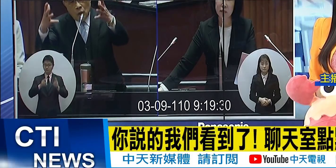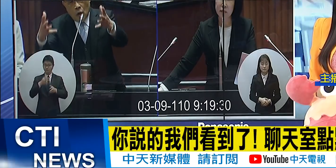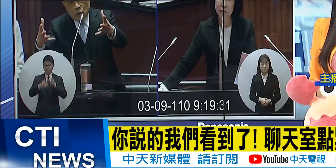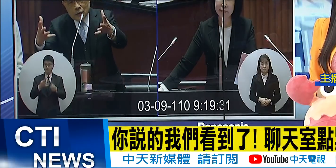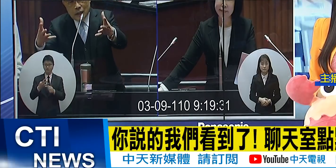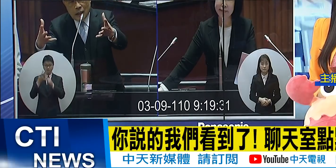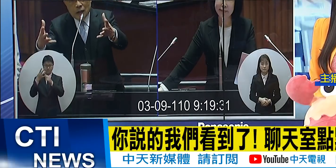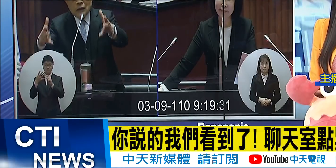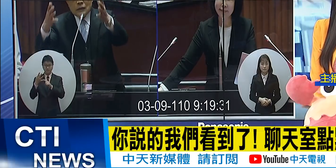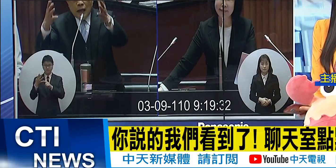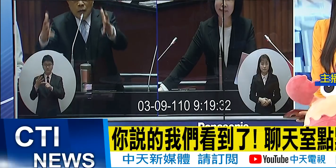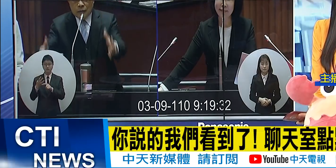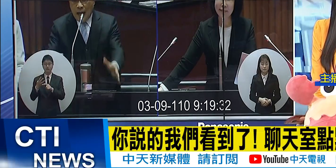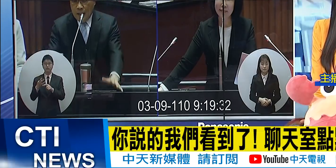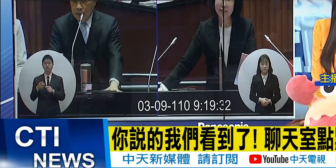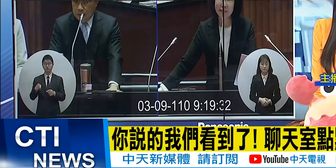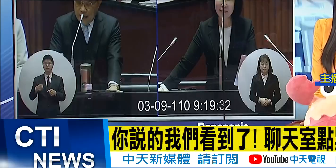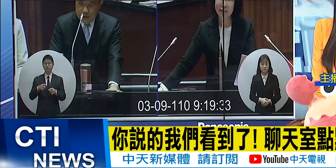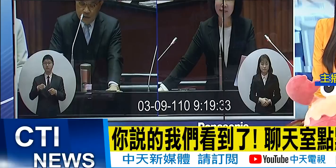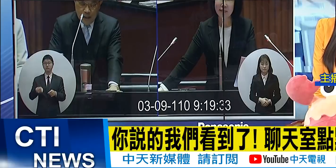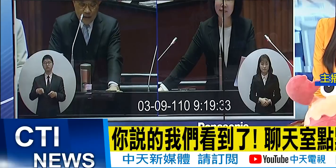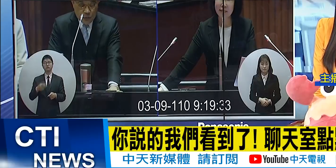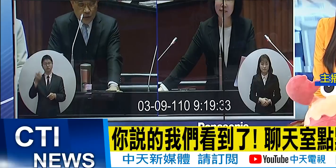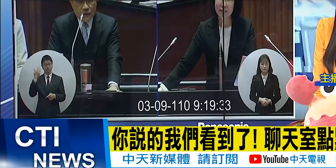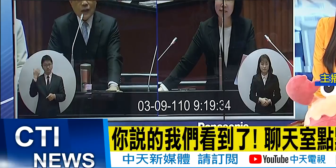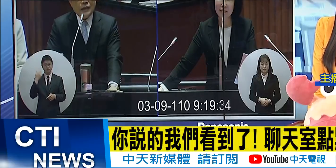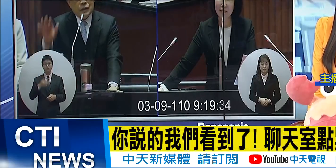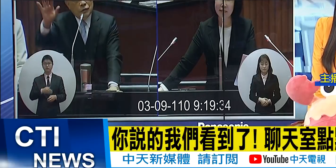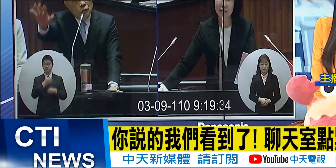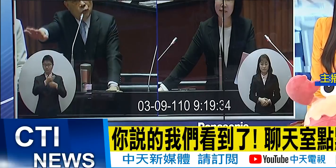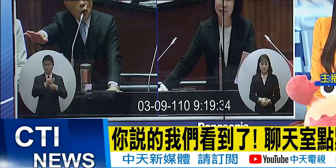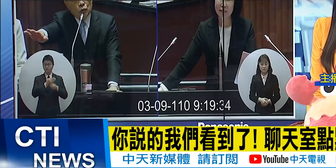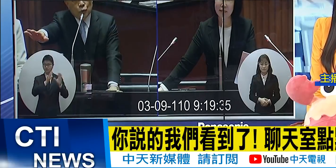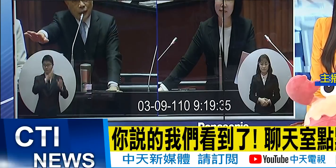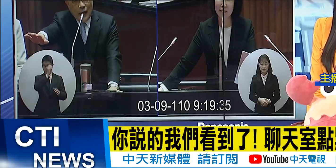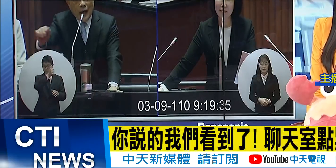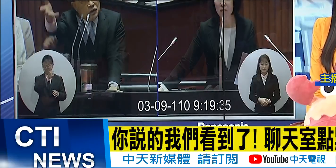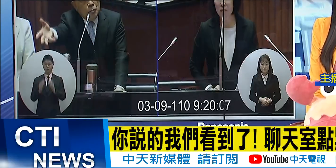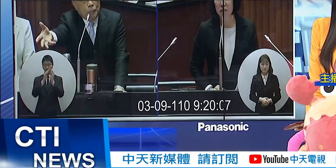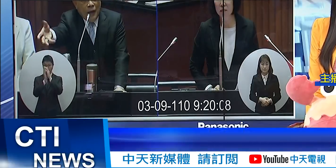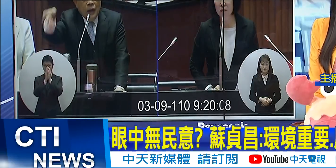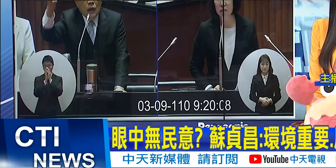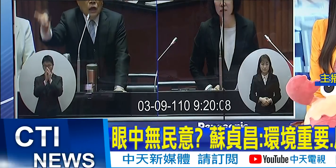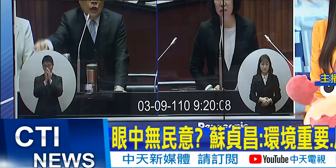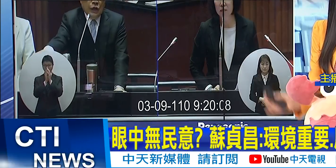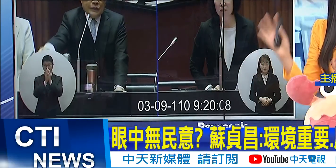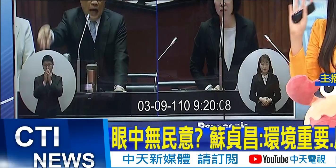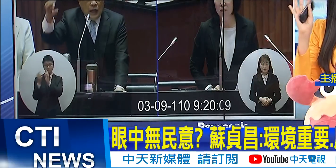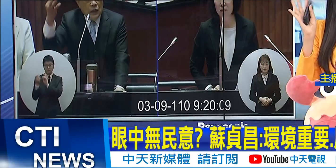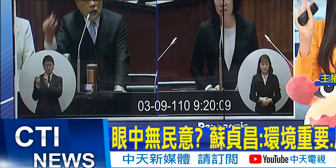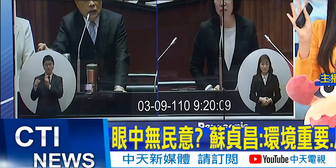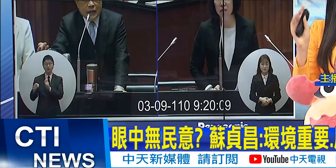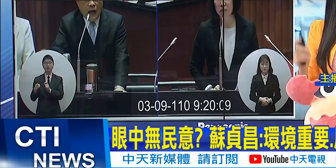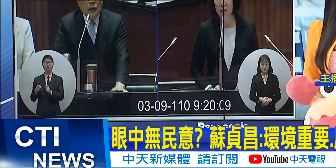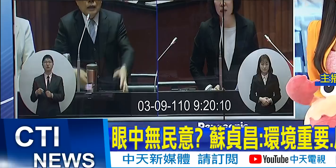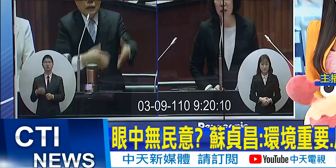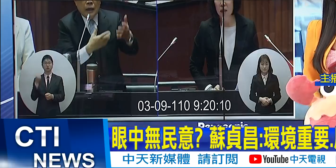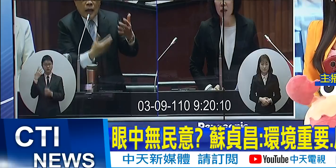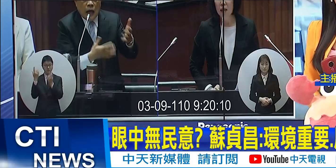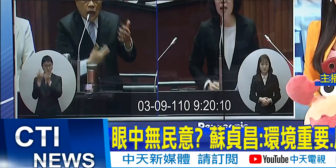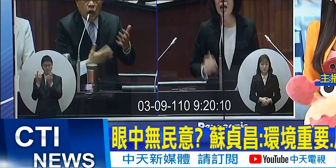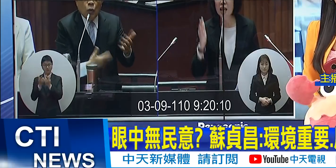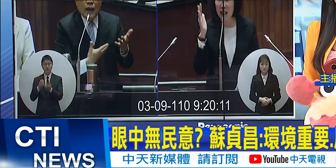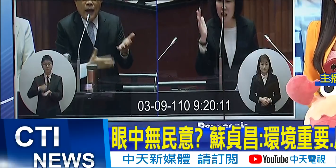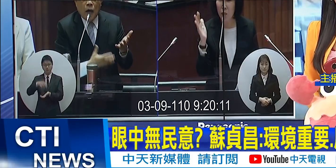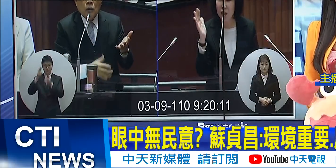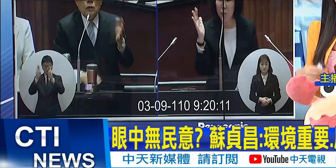看。起来，很多网友也都对我们的未来相当担心。不过，其实这回蔡政府直接假装听不见、看不到民意，